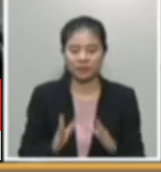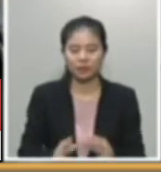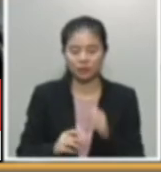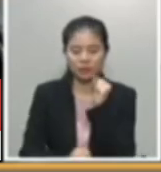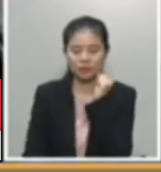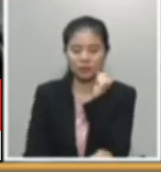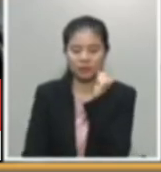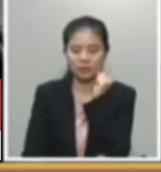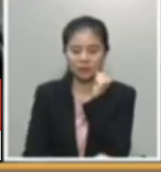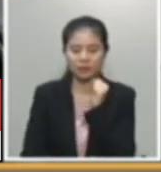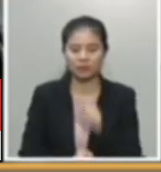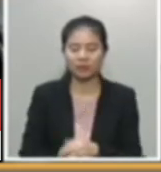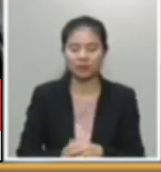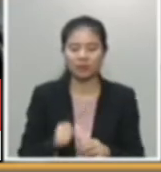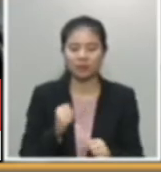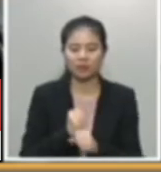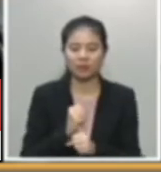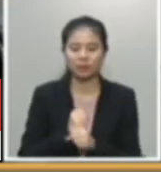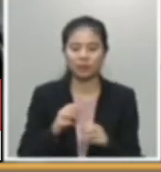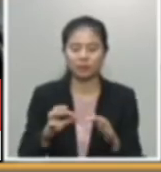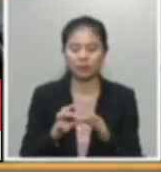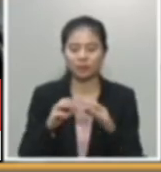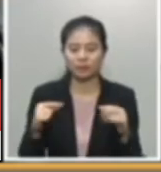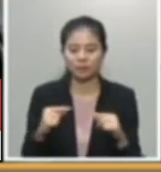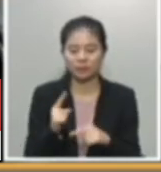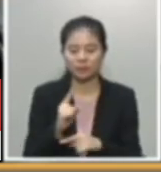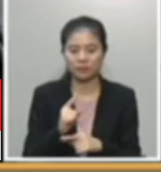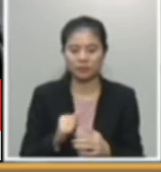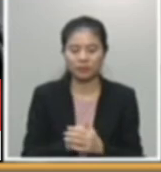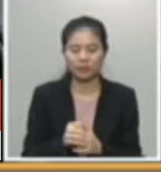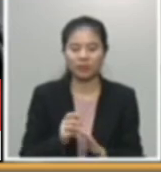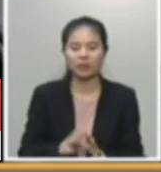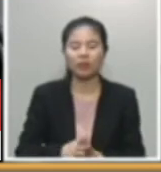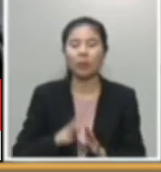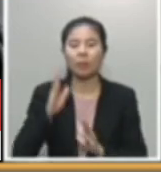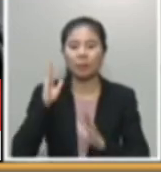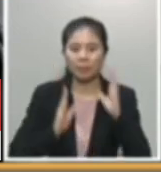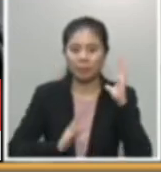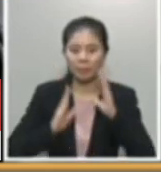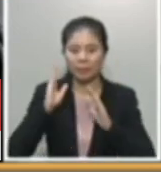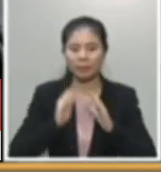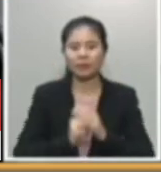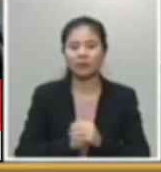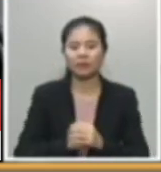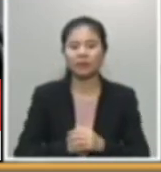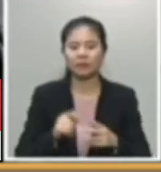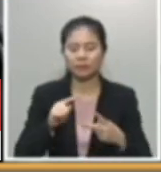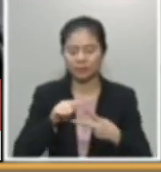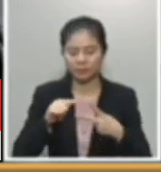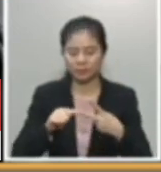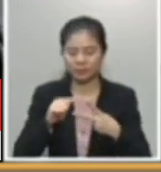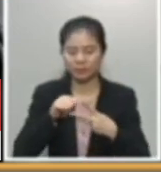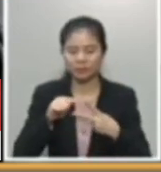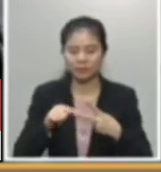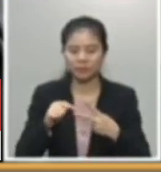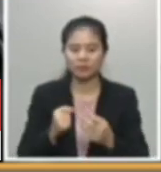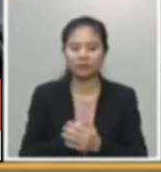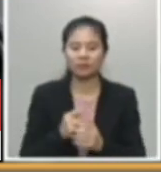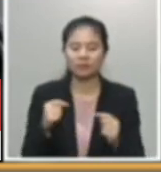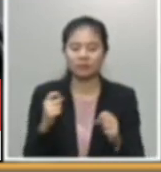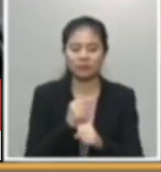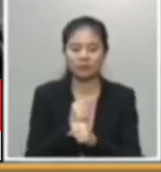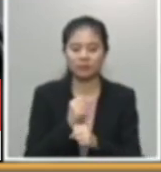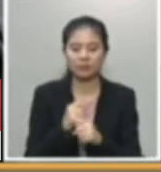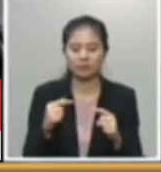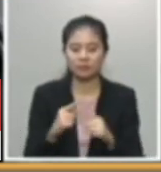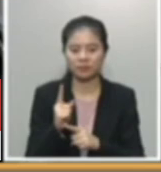านี้เป็นอีกเผ่าพันธุ์หนึ่งเป็นประชาชนชั้นสองหรือว่